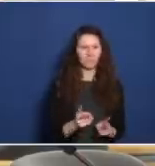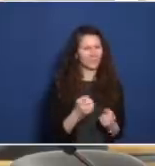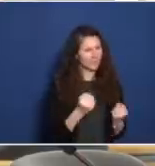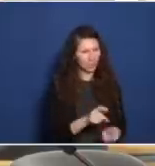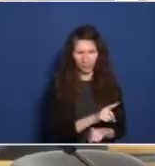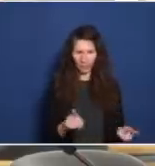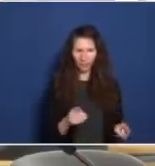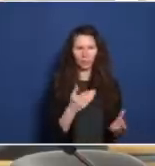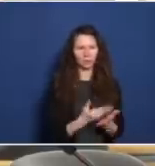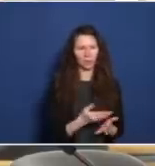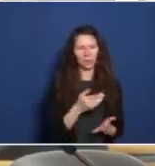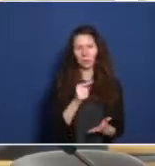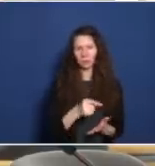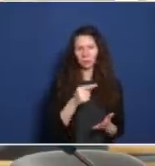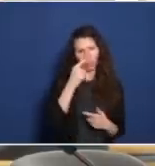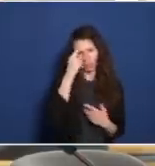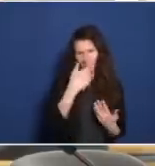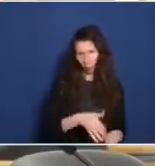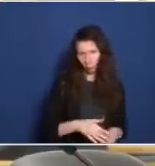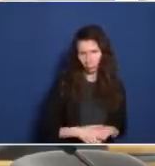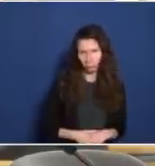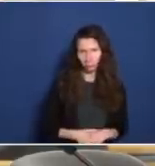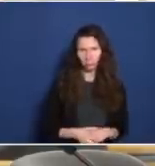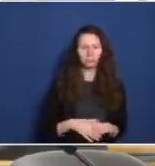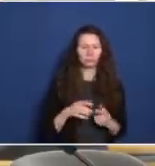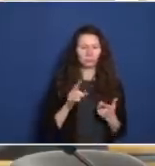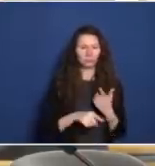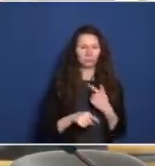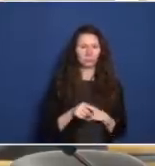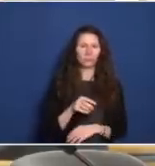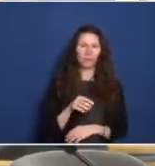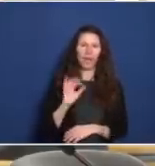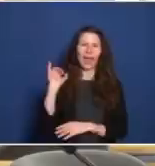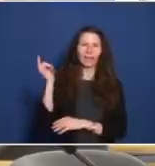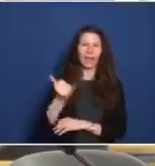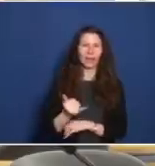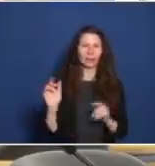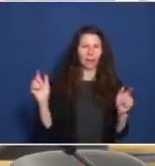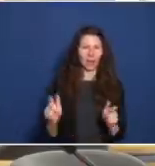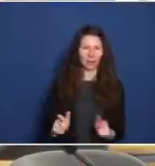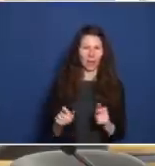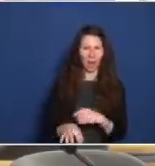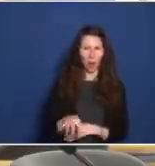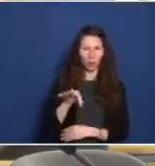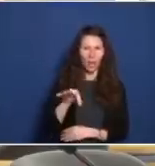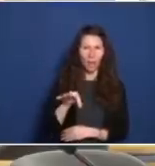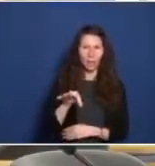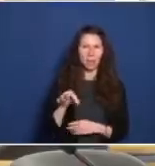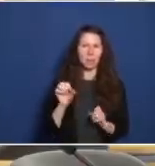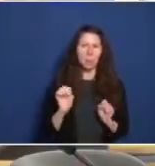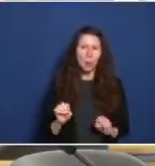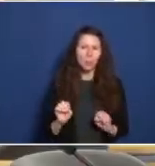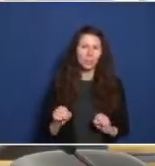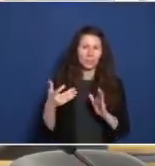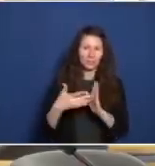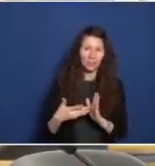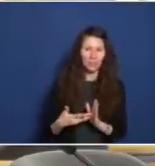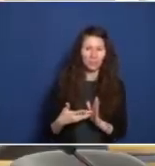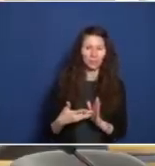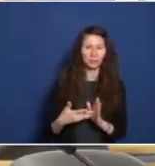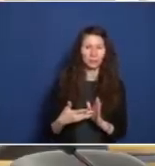zweite Kritikpunkt war, durch eine Ausnahme von der Einreisequarantäne und möglicherweise Testungen könnten